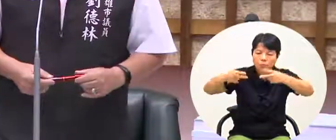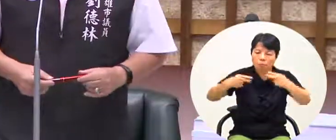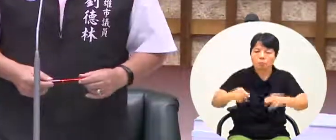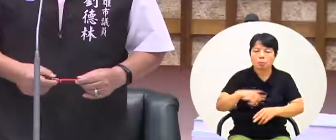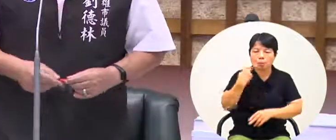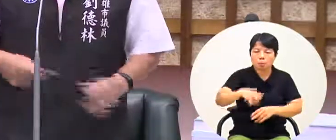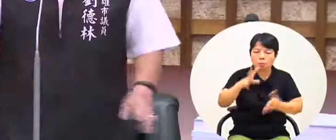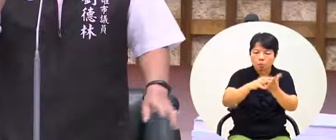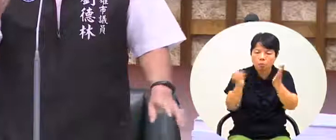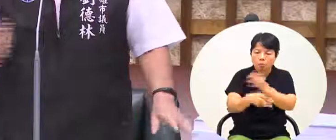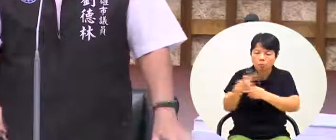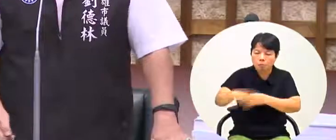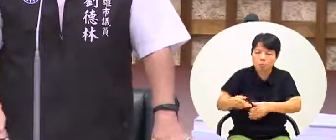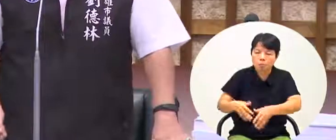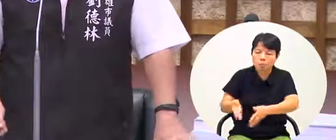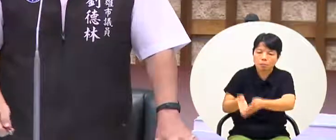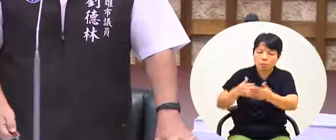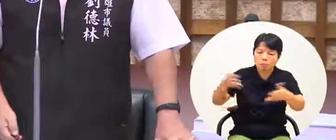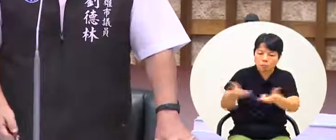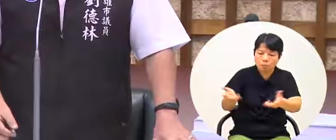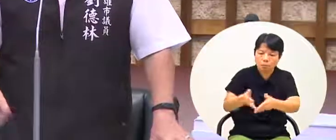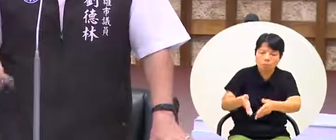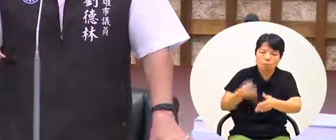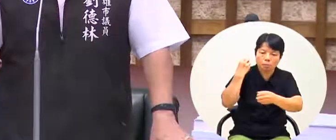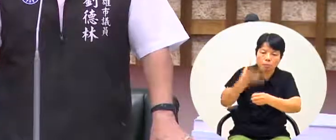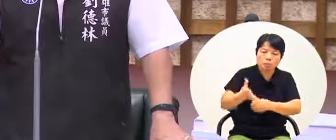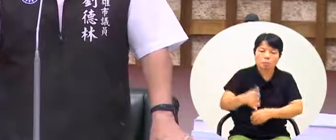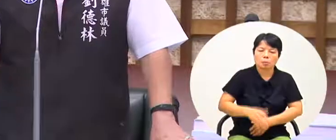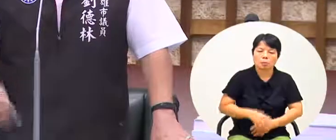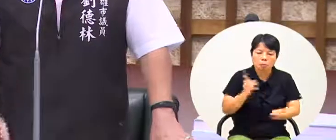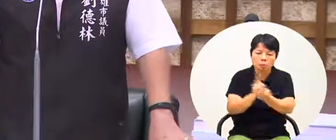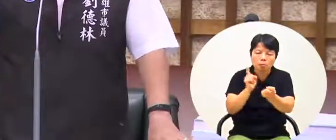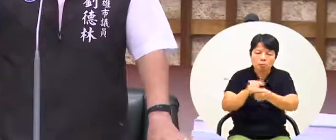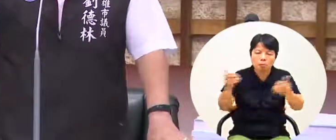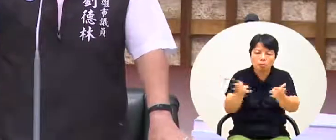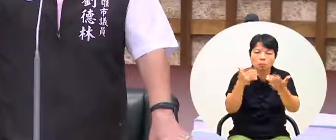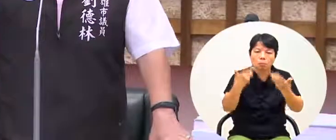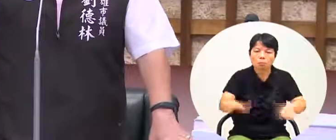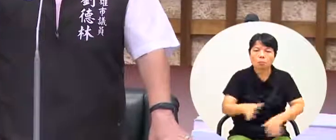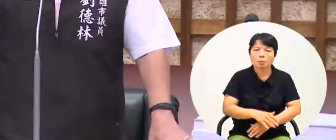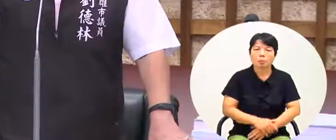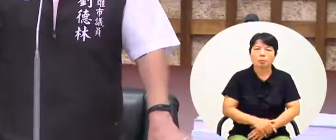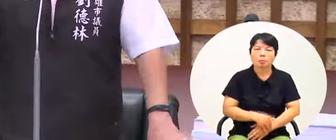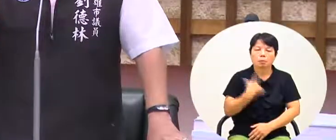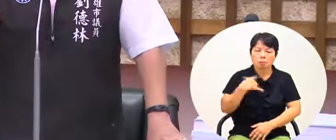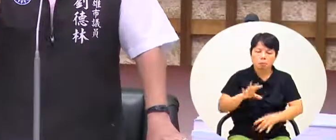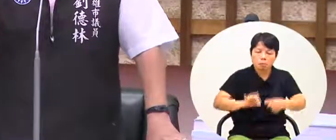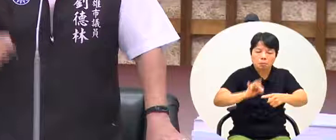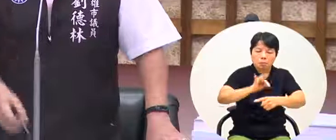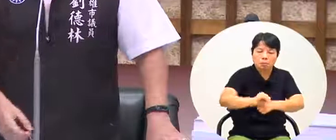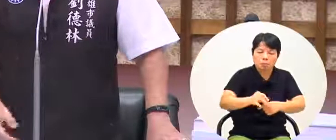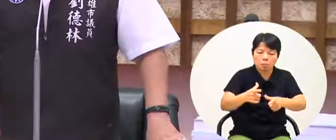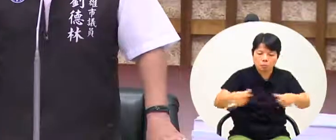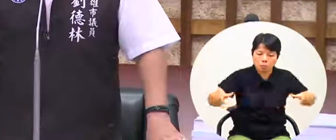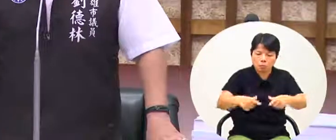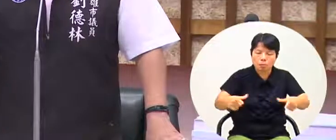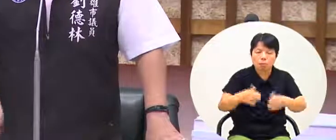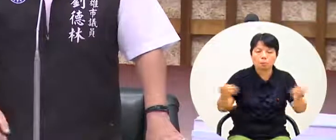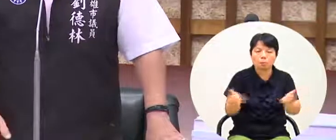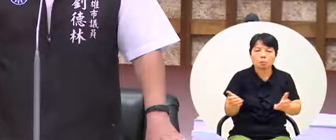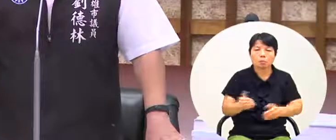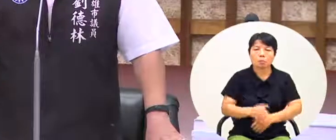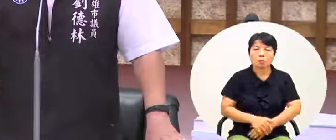又面对了一个很多的问题，问题就是建蔽率跟容积率的问题。那跟原本的，如果